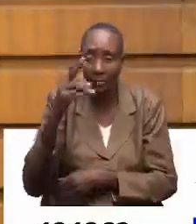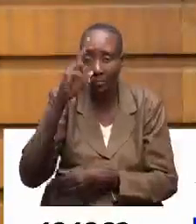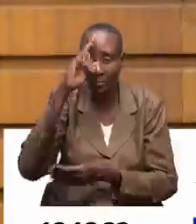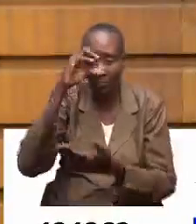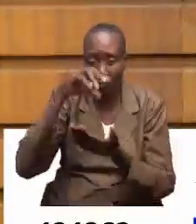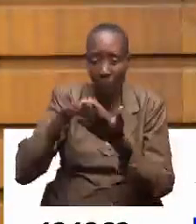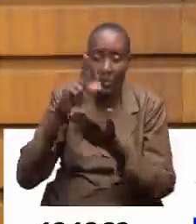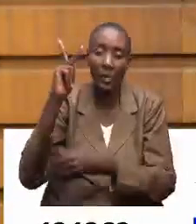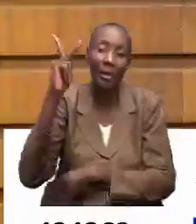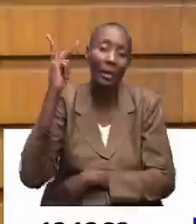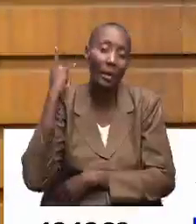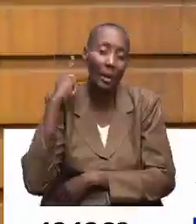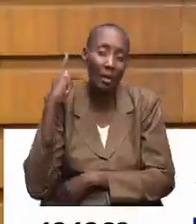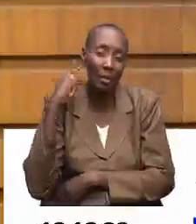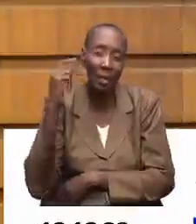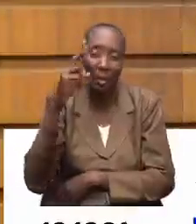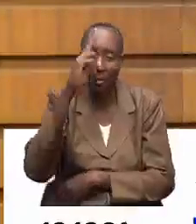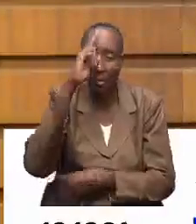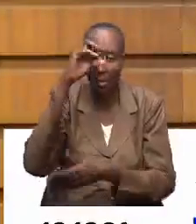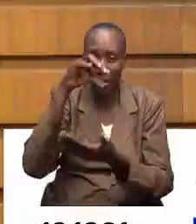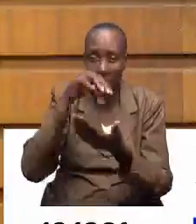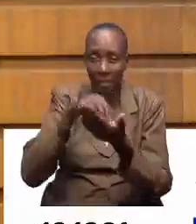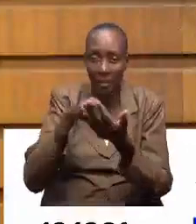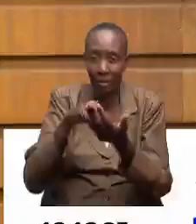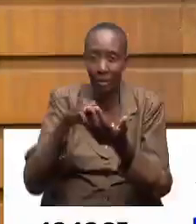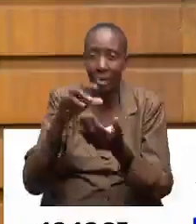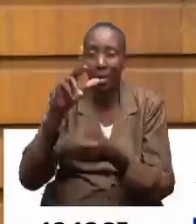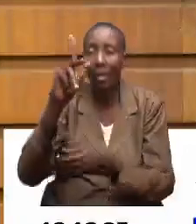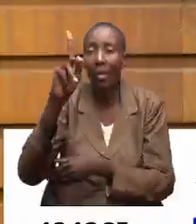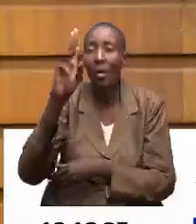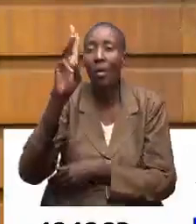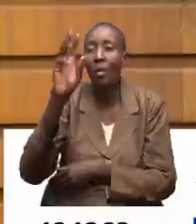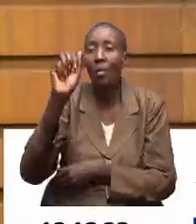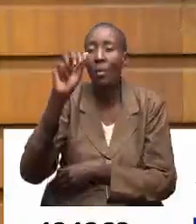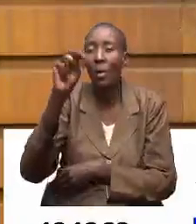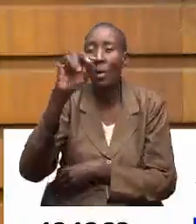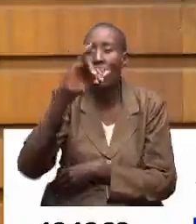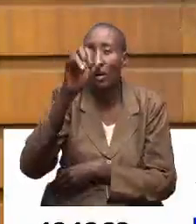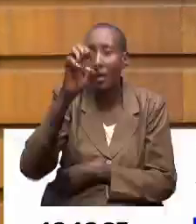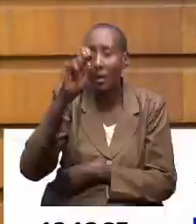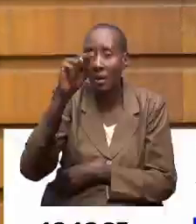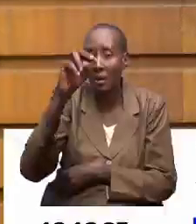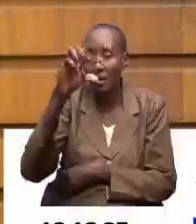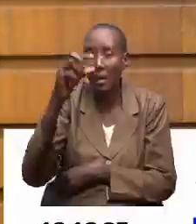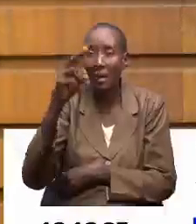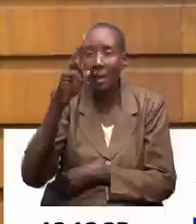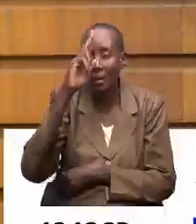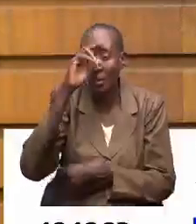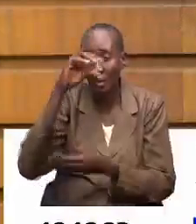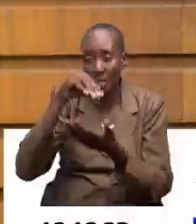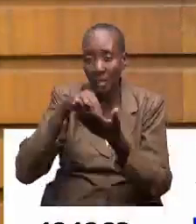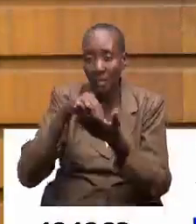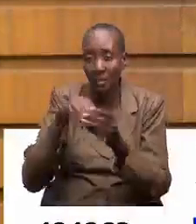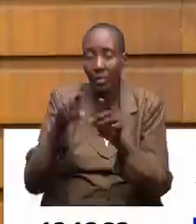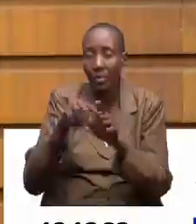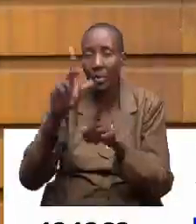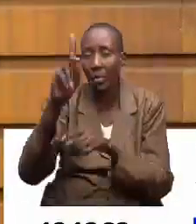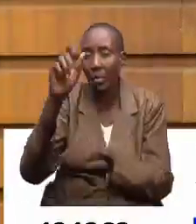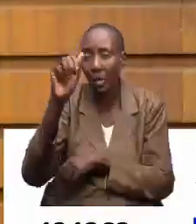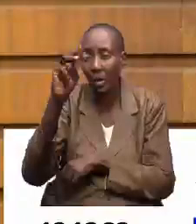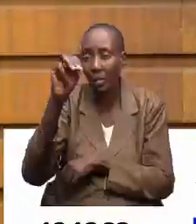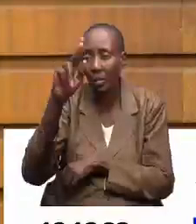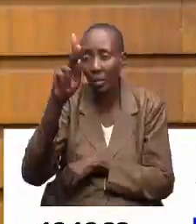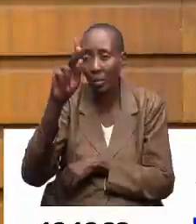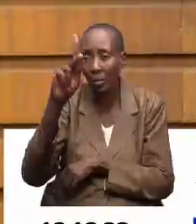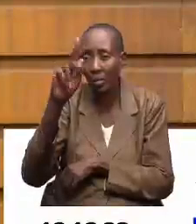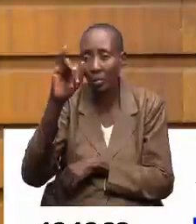Kariobangi Police Station, Mukuru Kwajenga Police Station, and Kamukunji police stations. And all